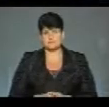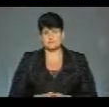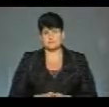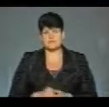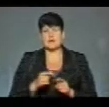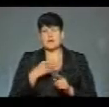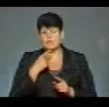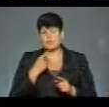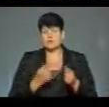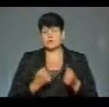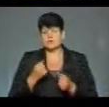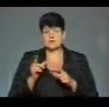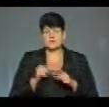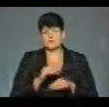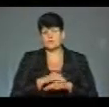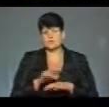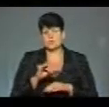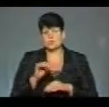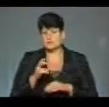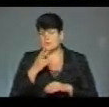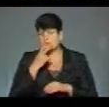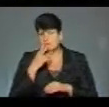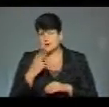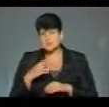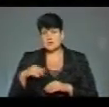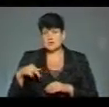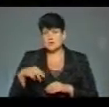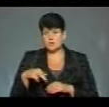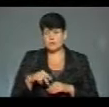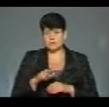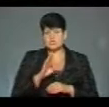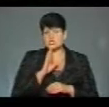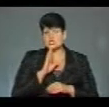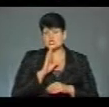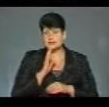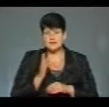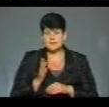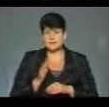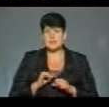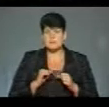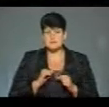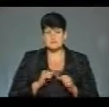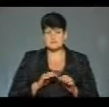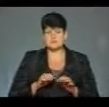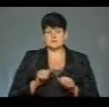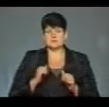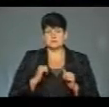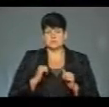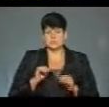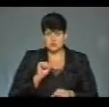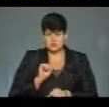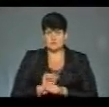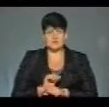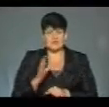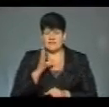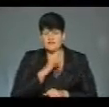слів водія, він рухався по вулиці Руській, не побачив, як на проїжджу частину на пішохідному переході вийшла жінка. Намагався загальмувати, але, на жаль, не встиг, сталося